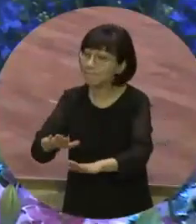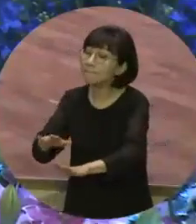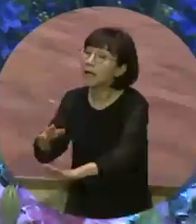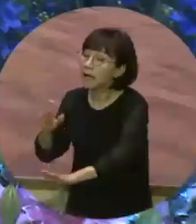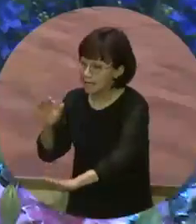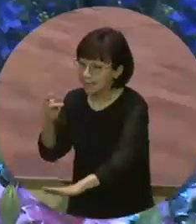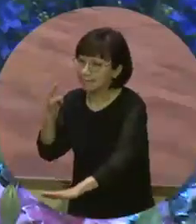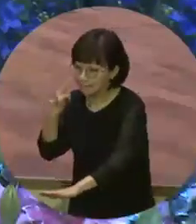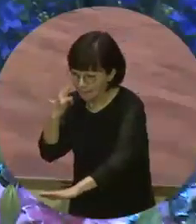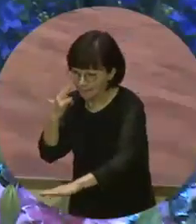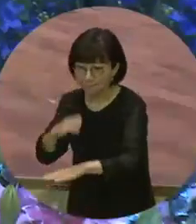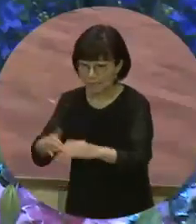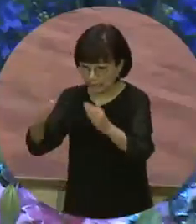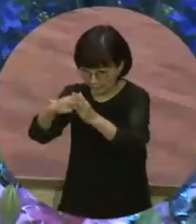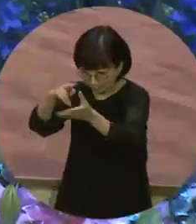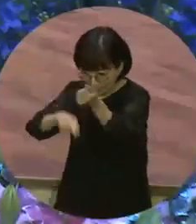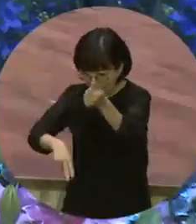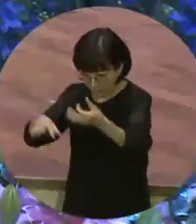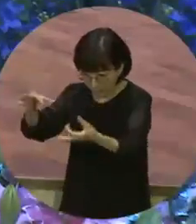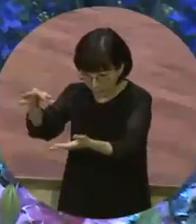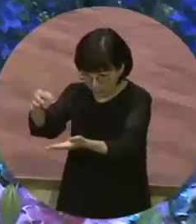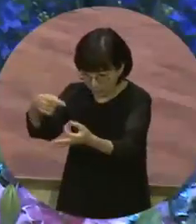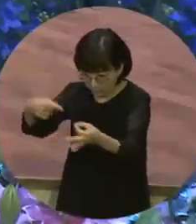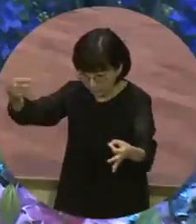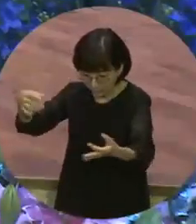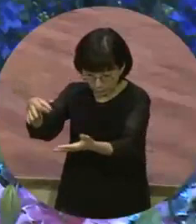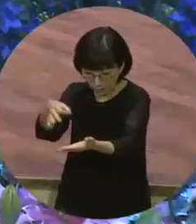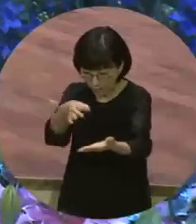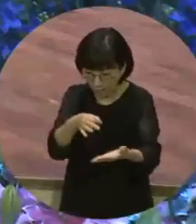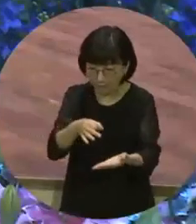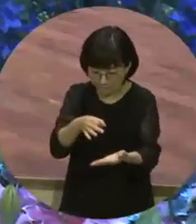팔아가 15주 가져오는데 해줘야지.